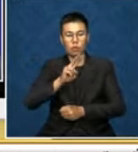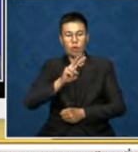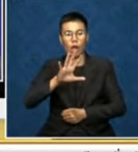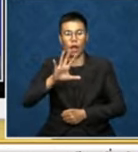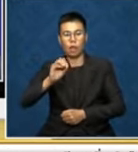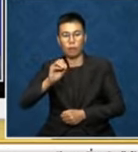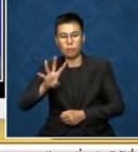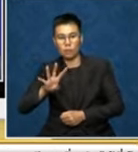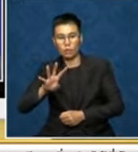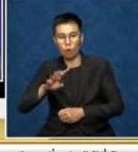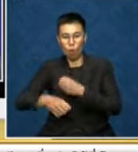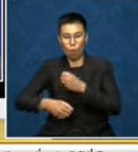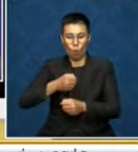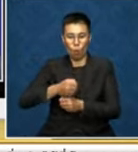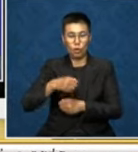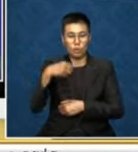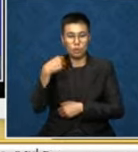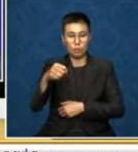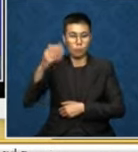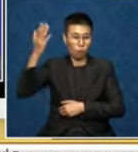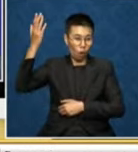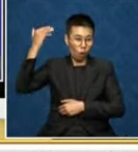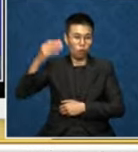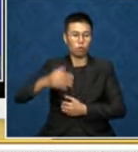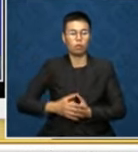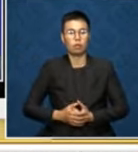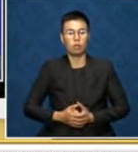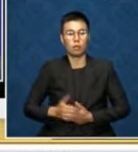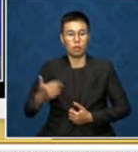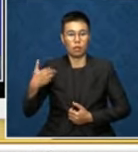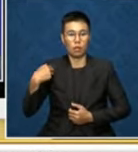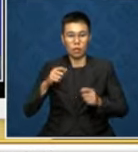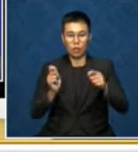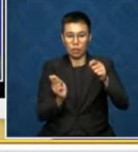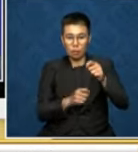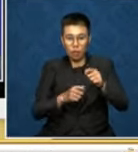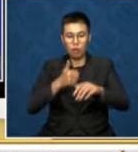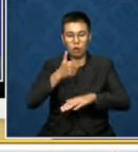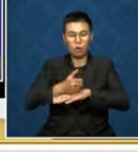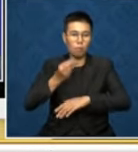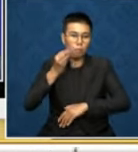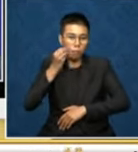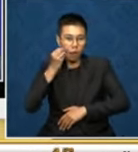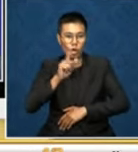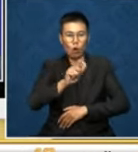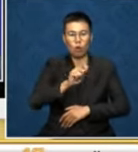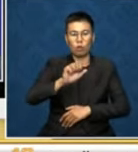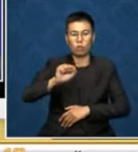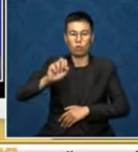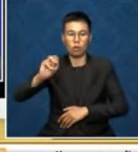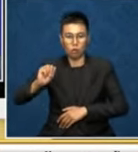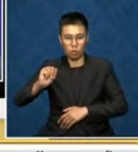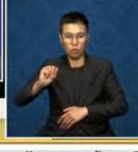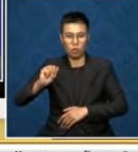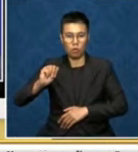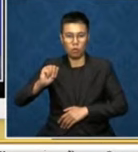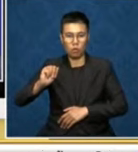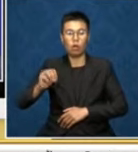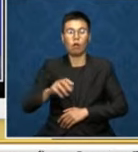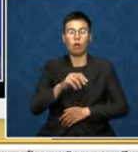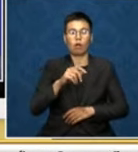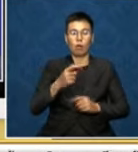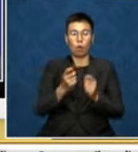2554เป็นเวลา10กว่าปีแล้วครับนะครับกำนันผู้ใหญ่บ้านอสม.แล้วก็องค์กรปกครองส่ว